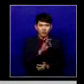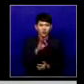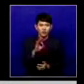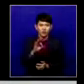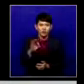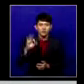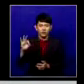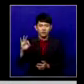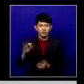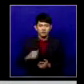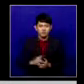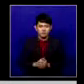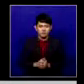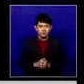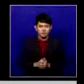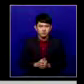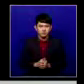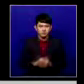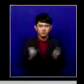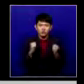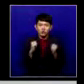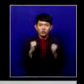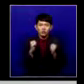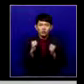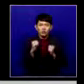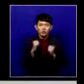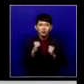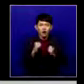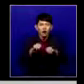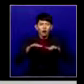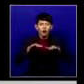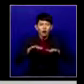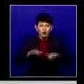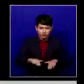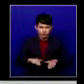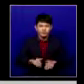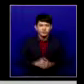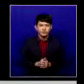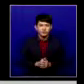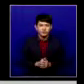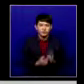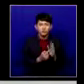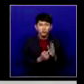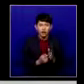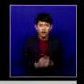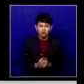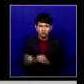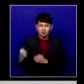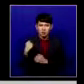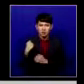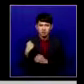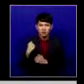ไรคือการลดความกลัวจากภัยคุกคามทุกประเภทโดยเฉพาะการใช้อำนาจอำเภอใจของเผ